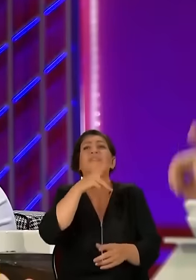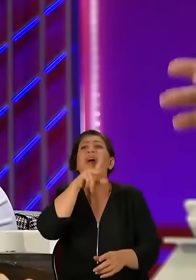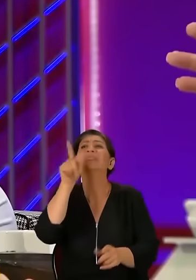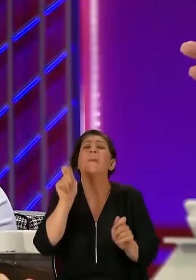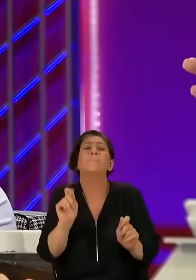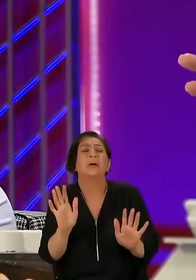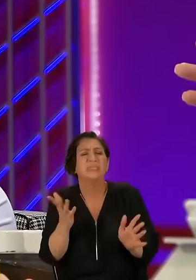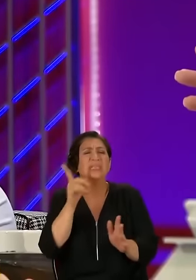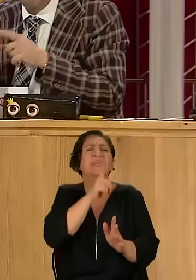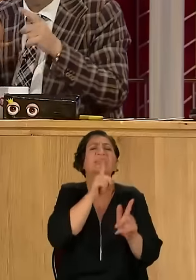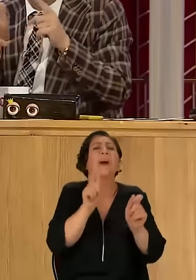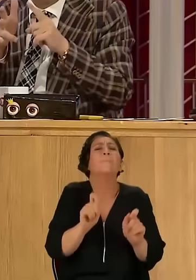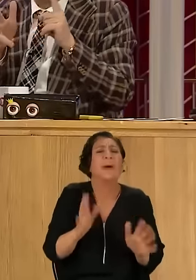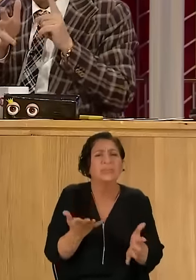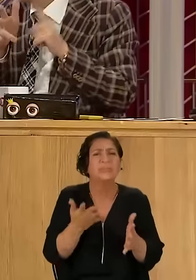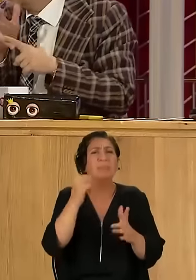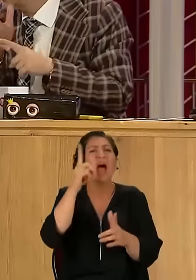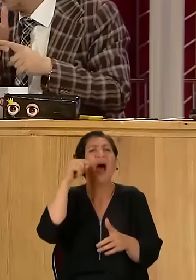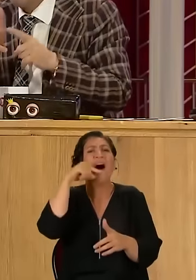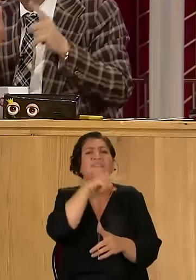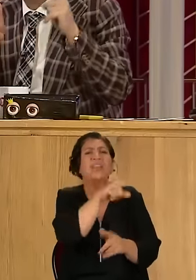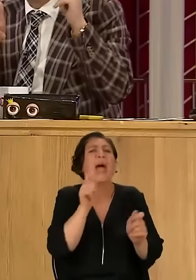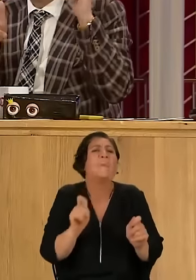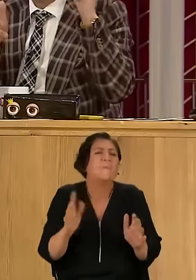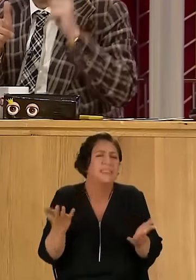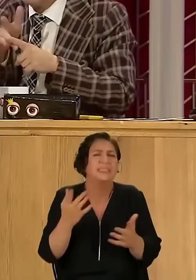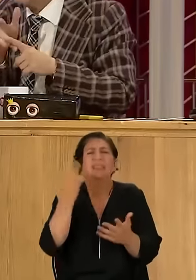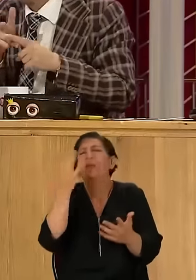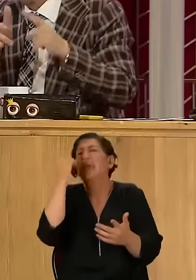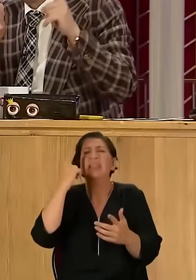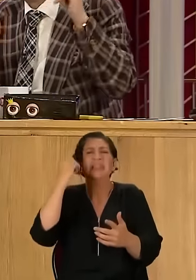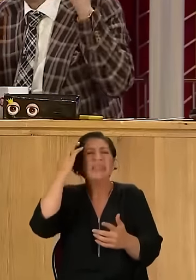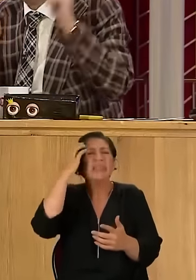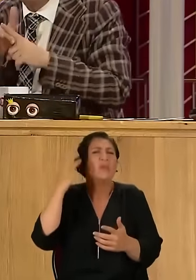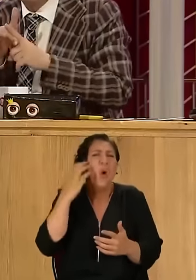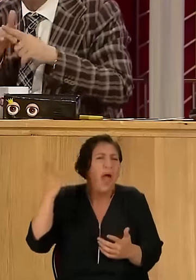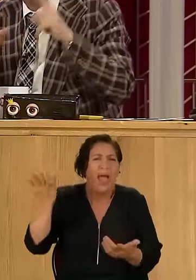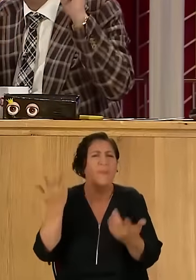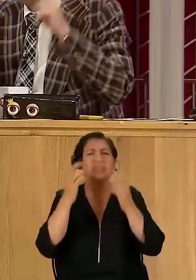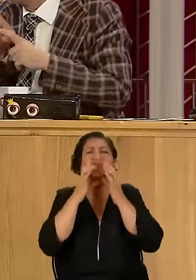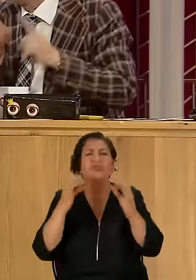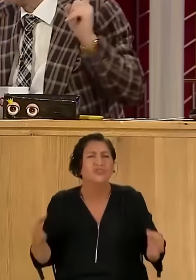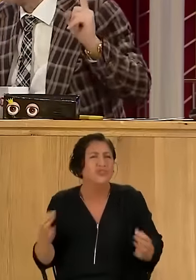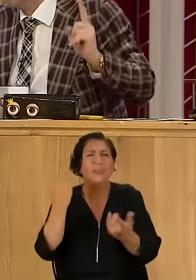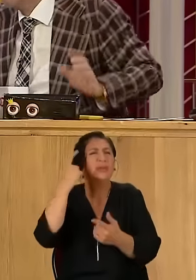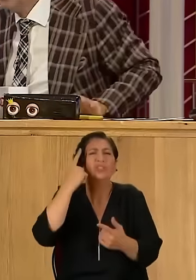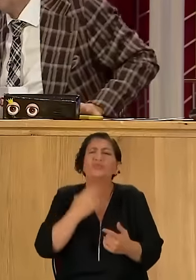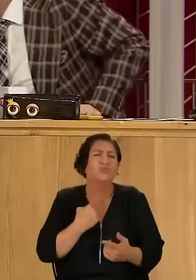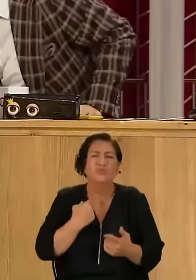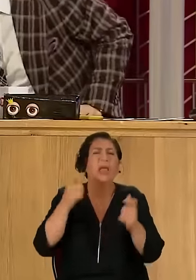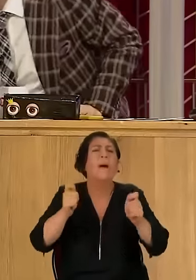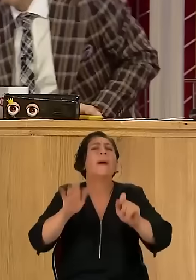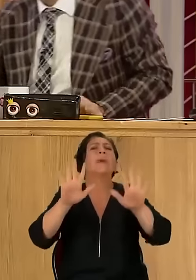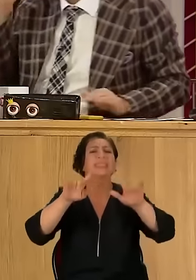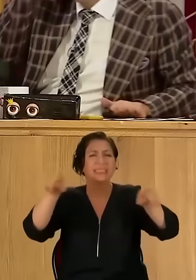Fransız yapabilir, ne İngiliz yapabilir... ne de bir Afrikalı yapabilir, ne de bir Taylandlı yapabilir... ne de bir Çinli, ne de bir Rus.